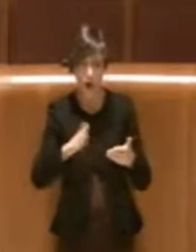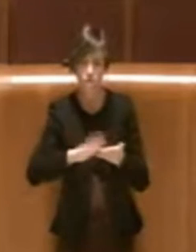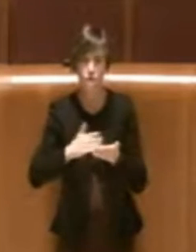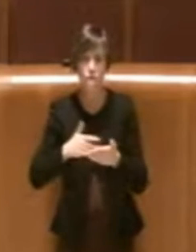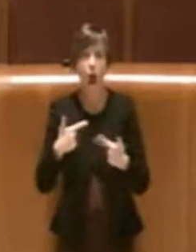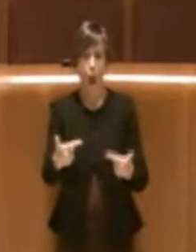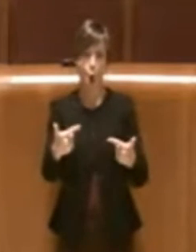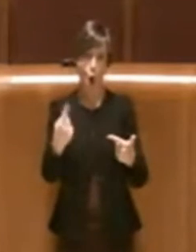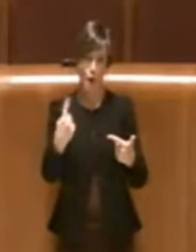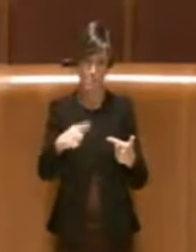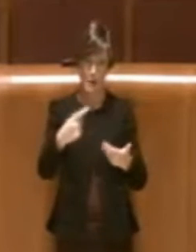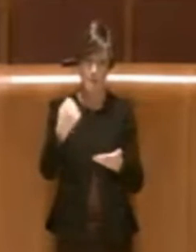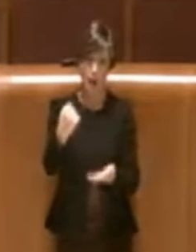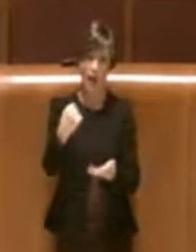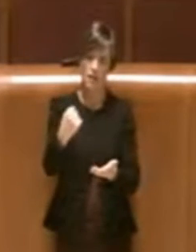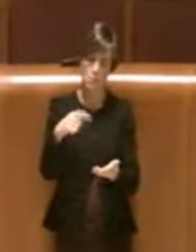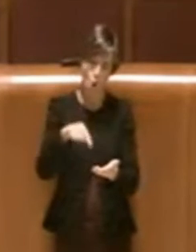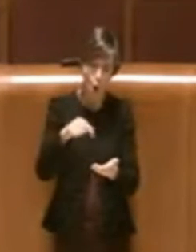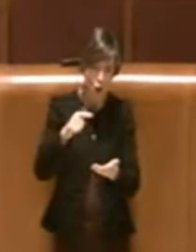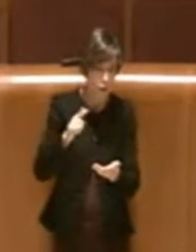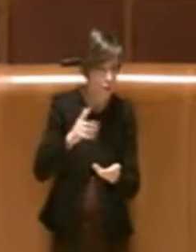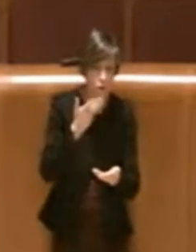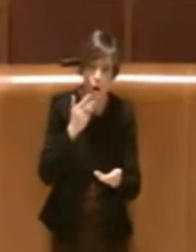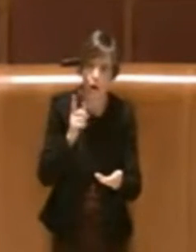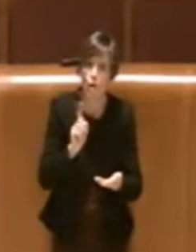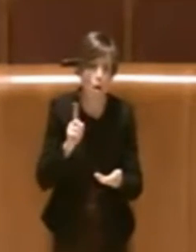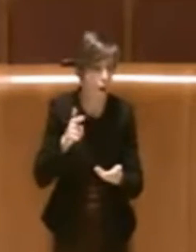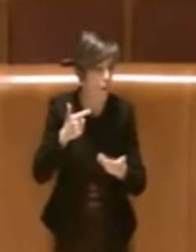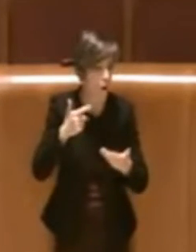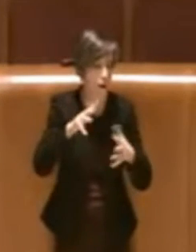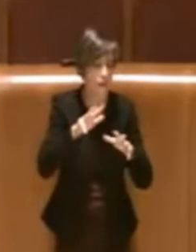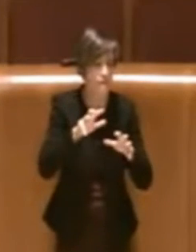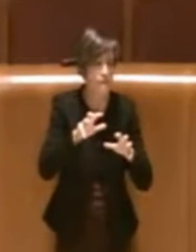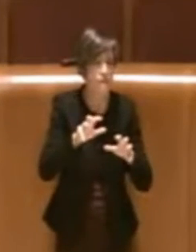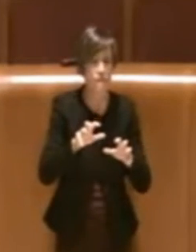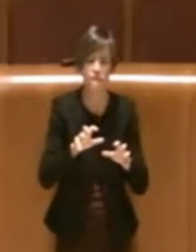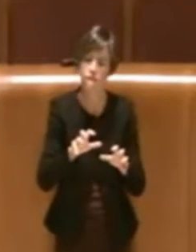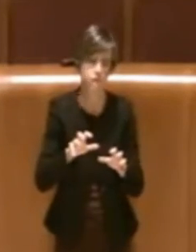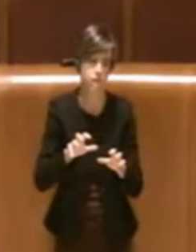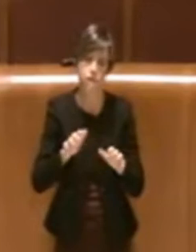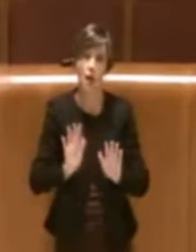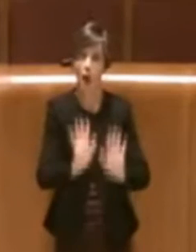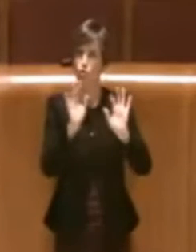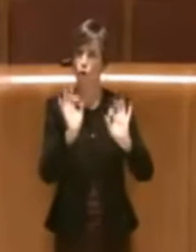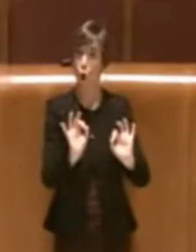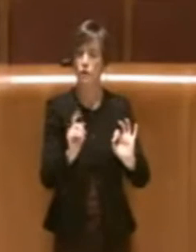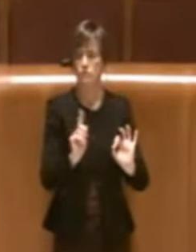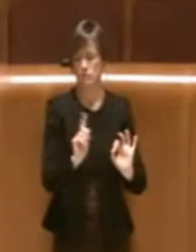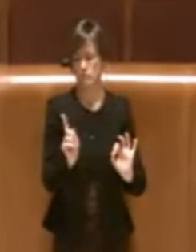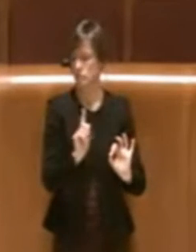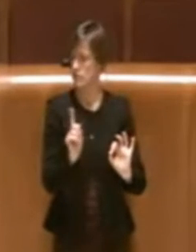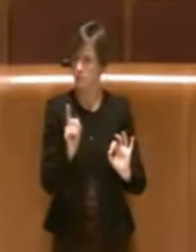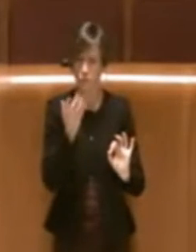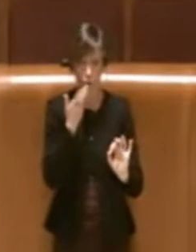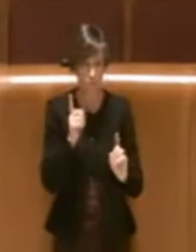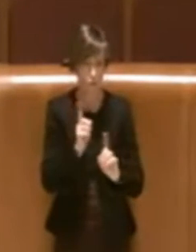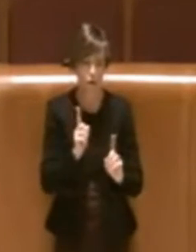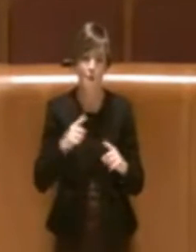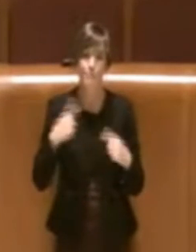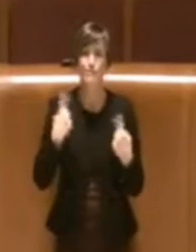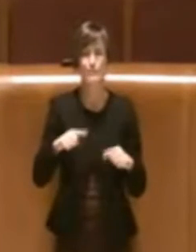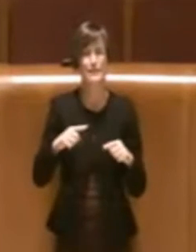che abbiamo e non possiamo lasciar marcire così. E allora un modo per fare